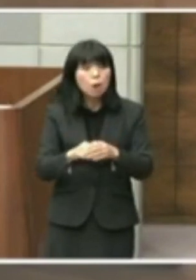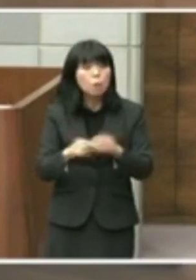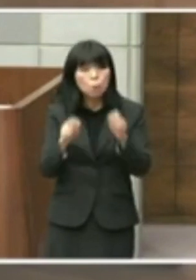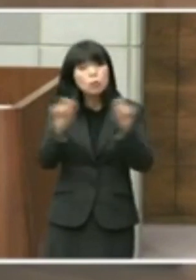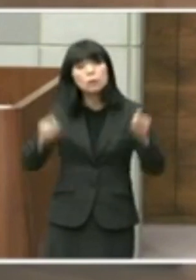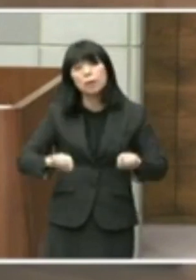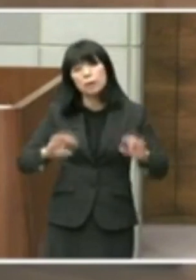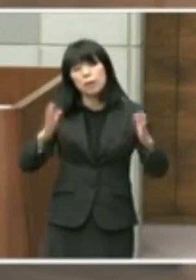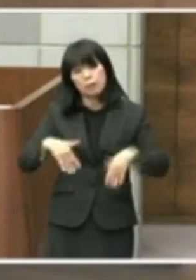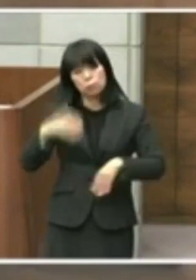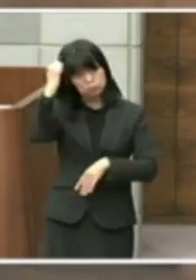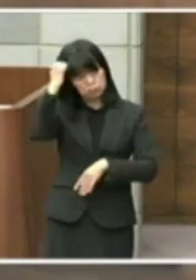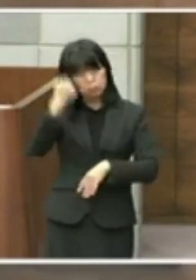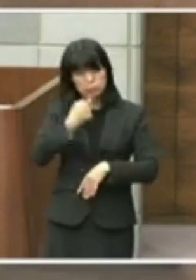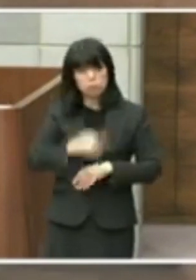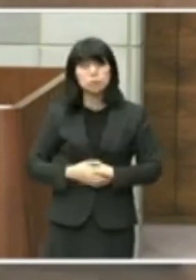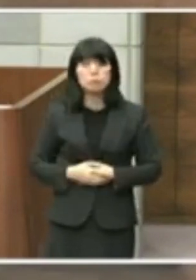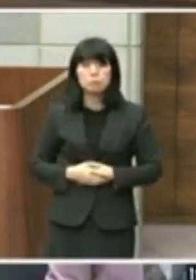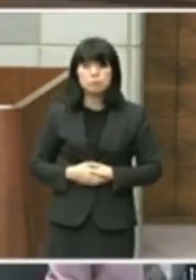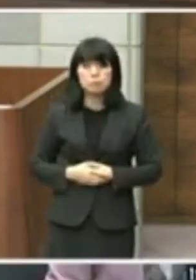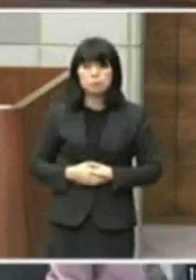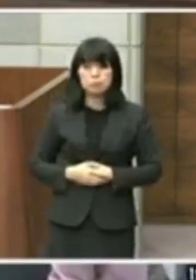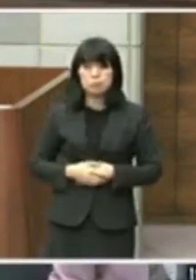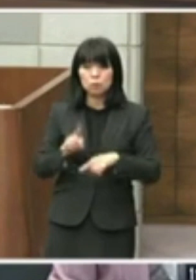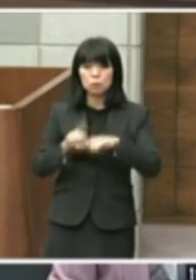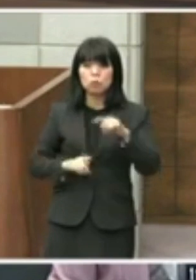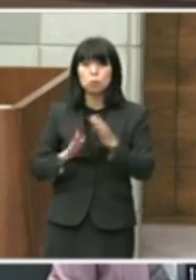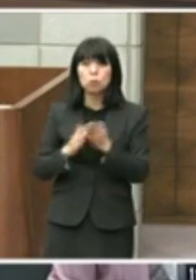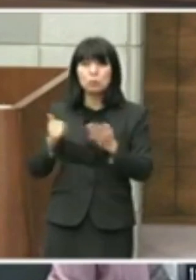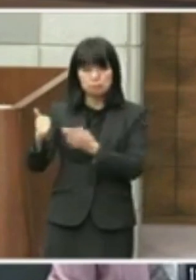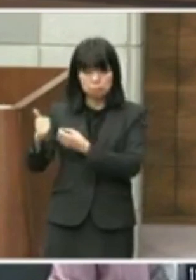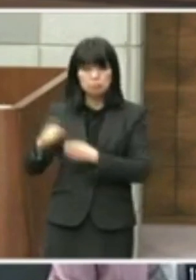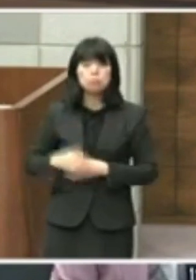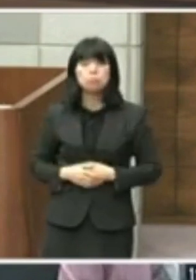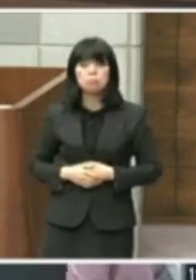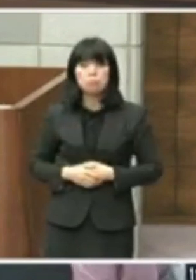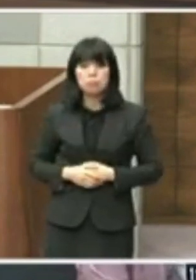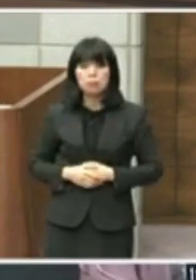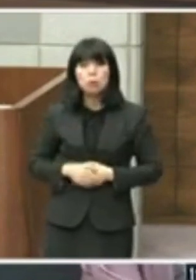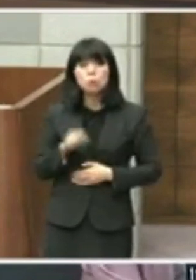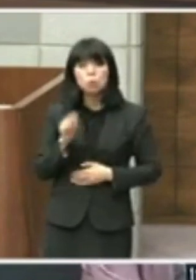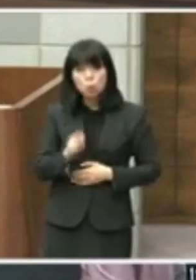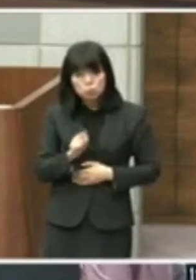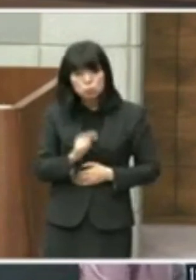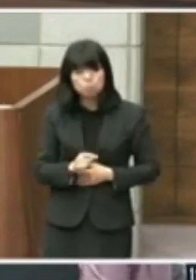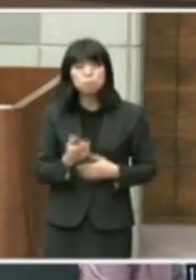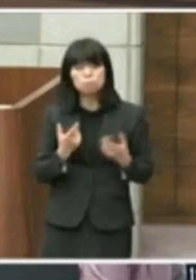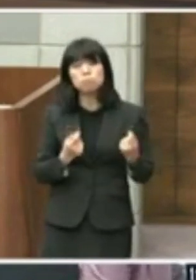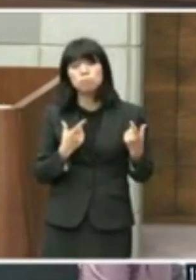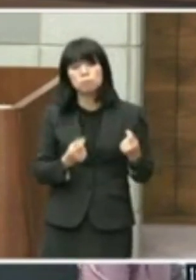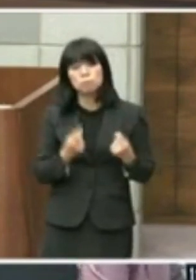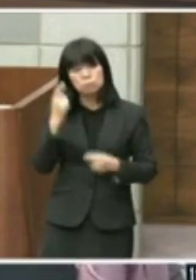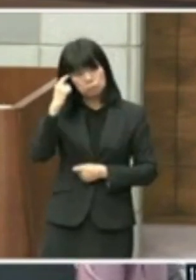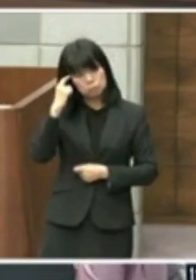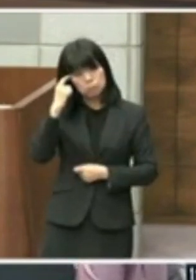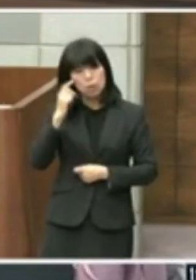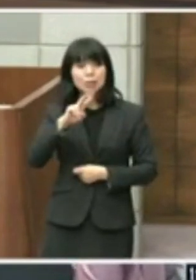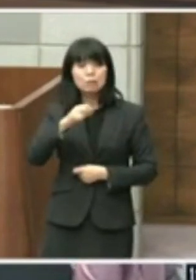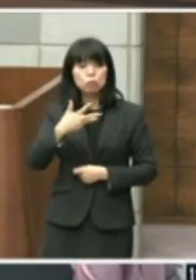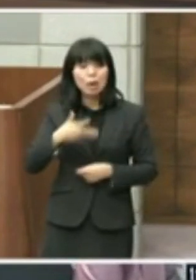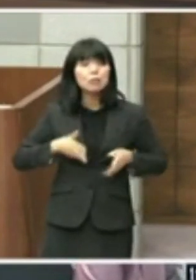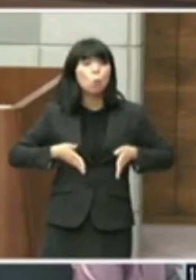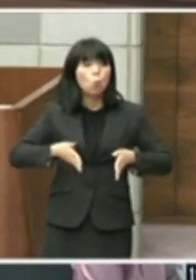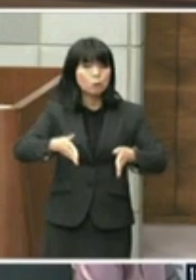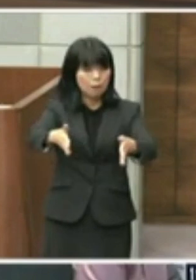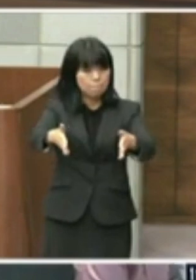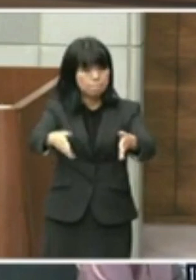しております。以上でございます。 辻元議員。 で、そういうことやと思います。で、あと28号